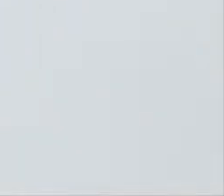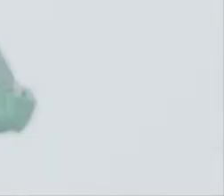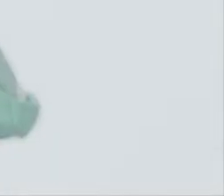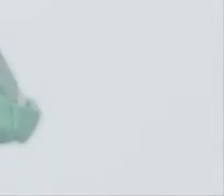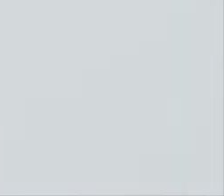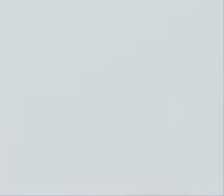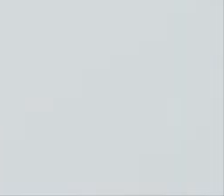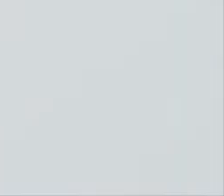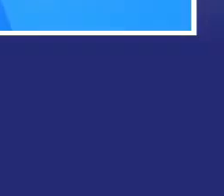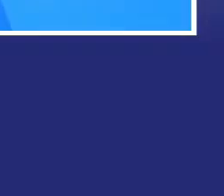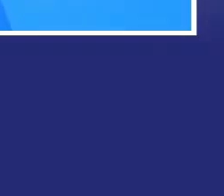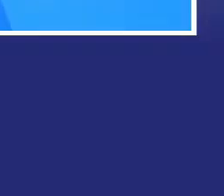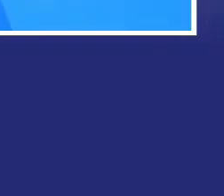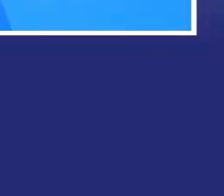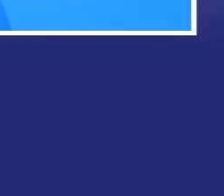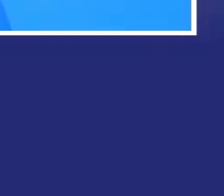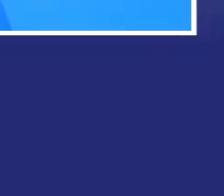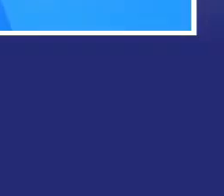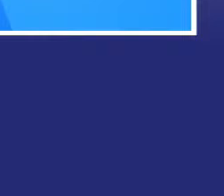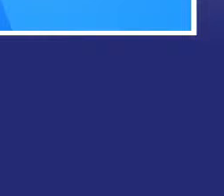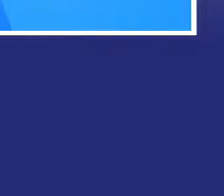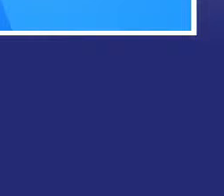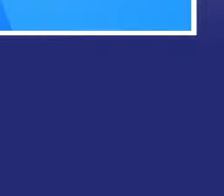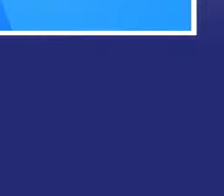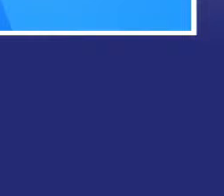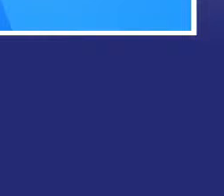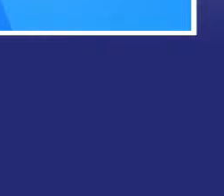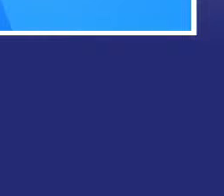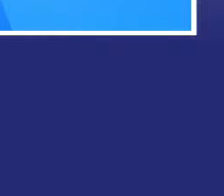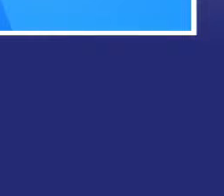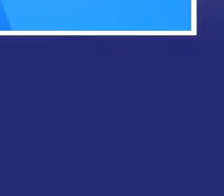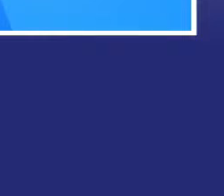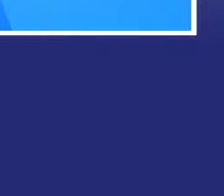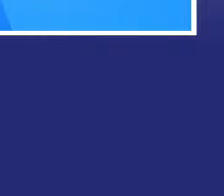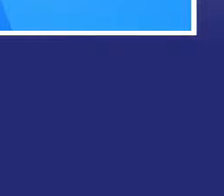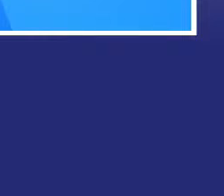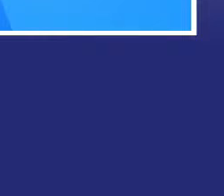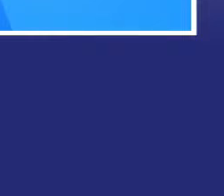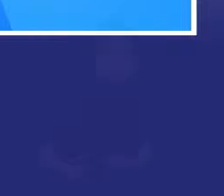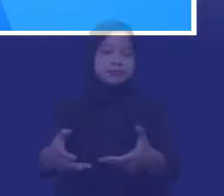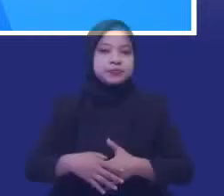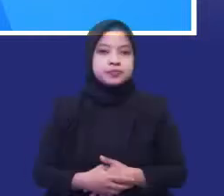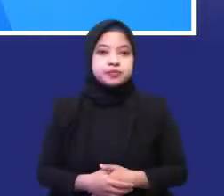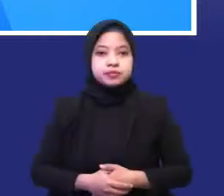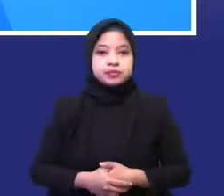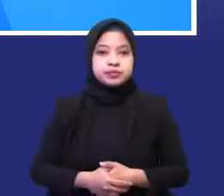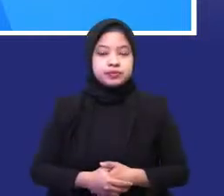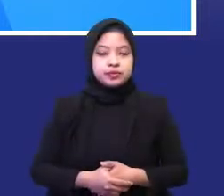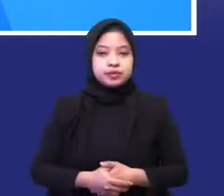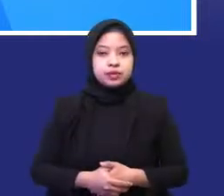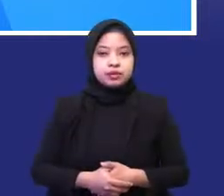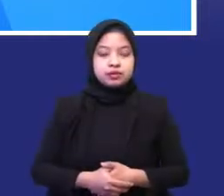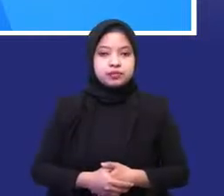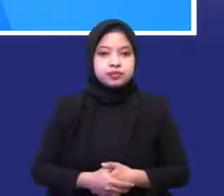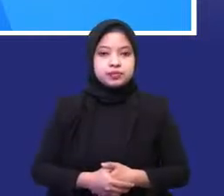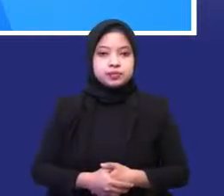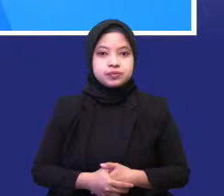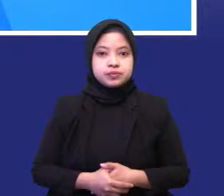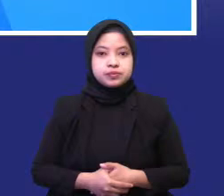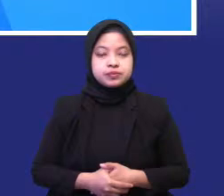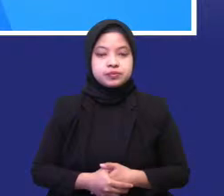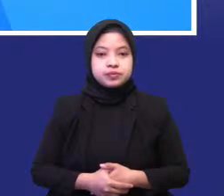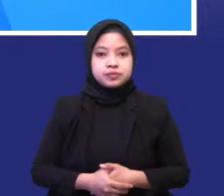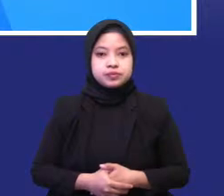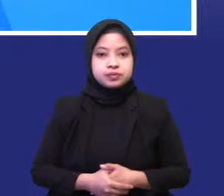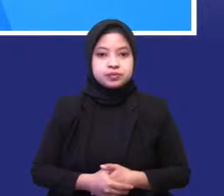sehatmu. Know by now how unpredictable this virus can be. So with that, I'd